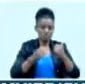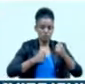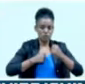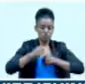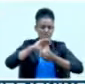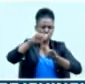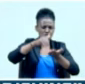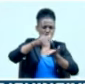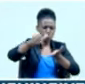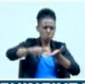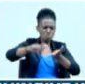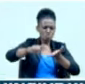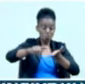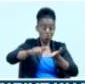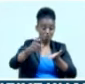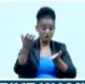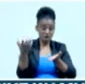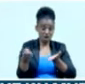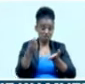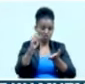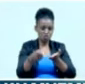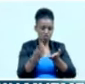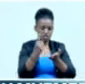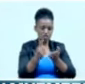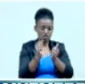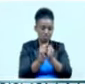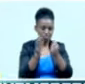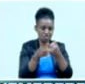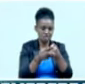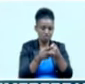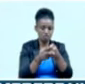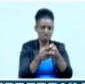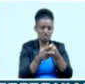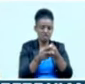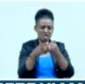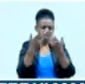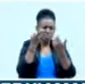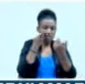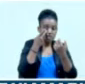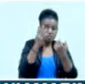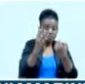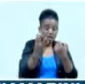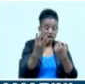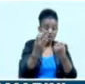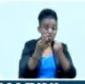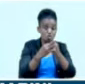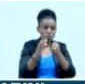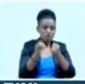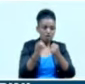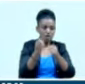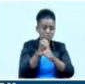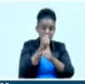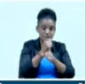hari ibigo bito by'ubuvuzi cyangwa poste de sante 117, ibigera kuri 480 nibyo